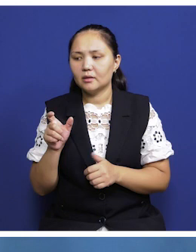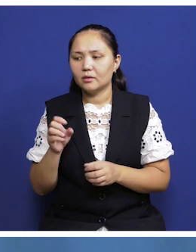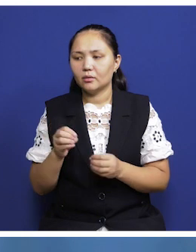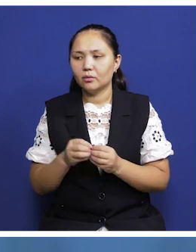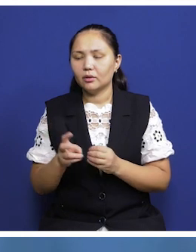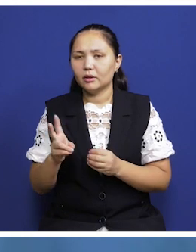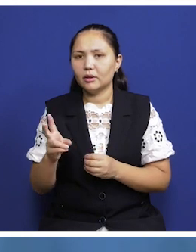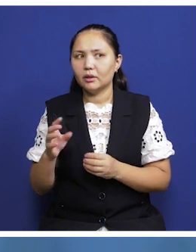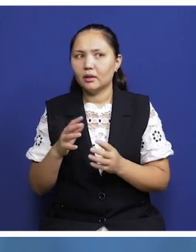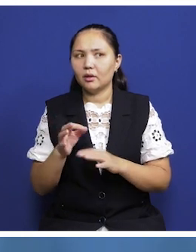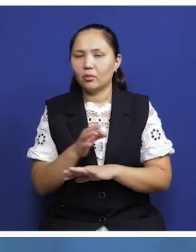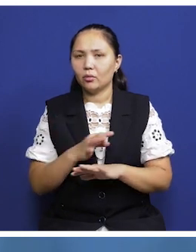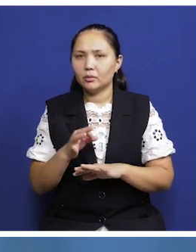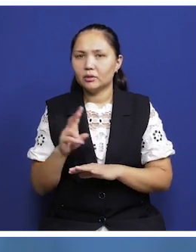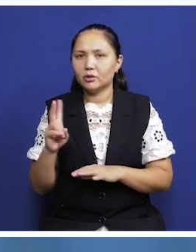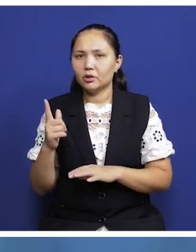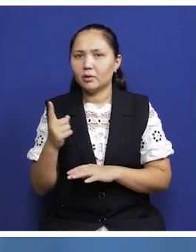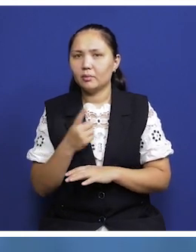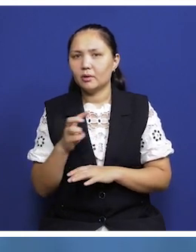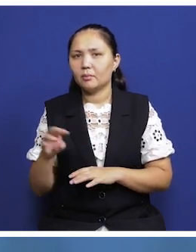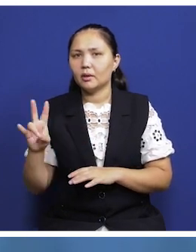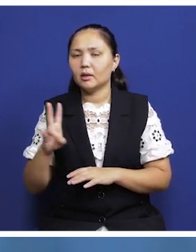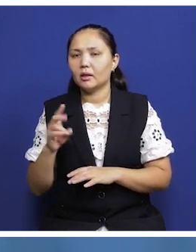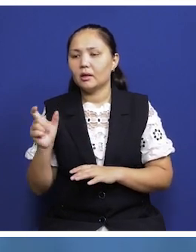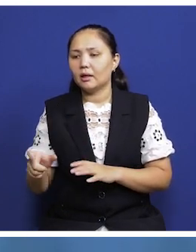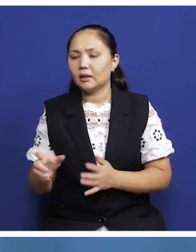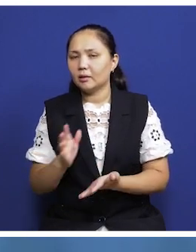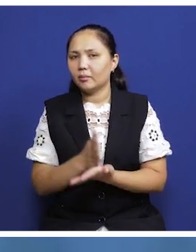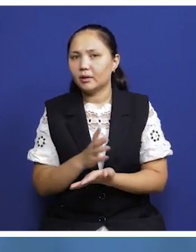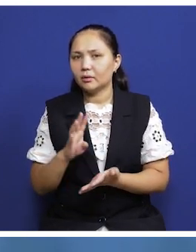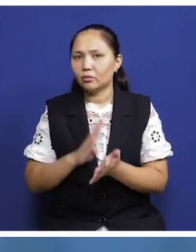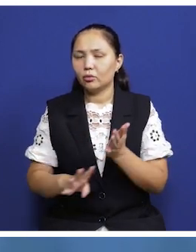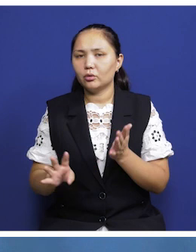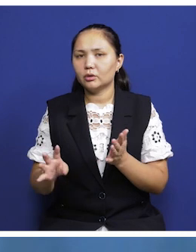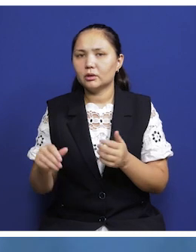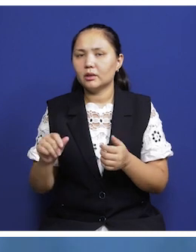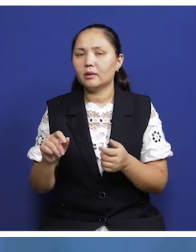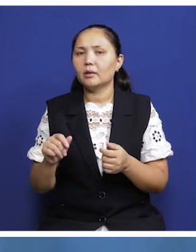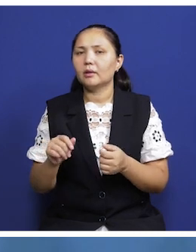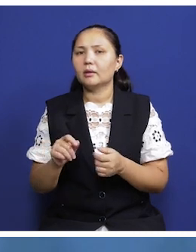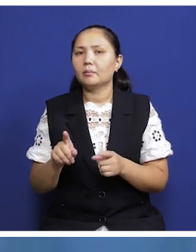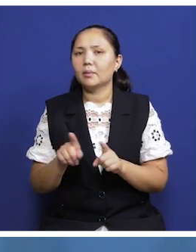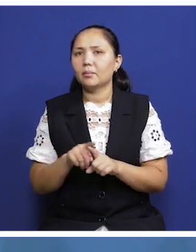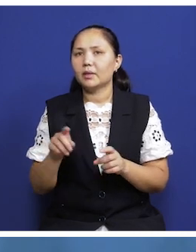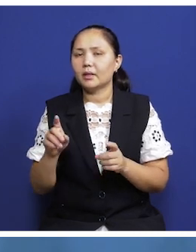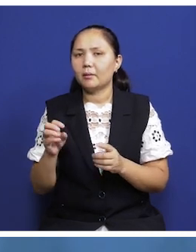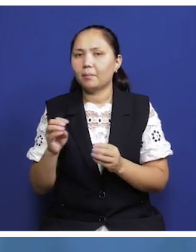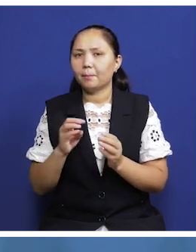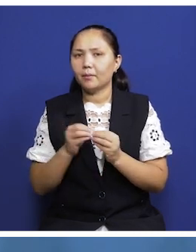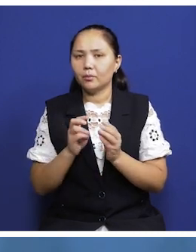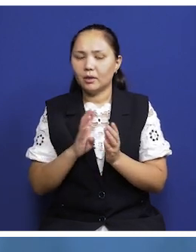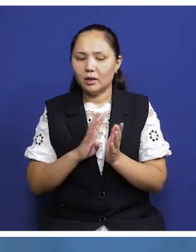елді мекенде 20 мыңнан астам тұрғындарымыз бар, ал мынау қазір 9 елді мекенді қосамыз деп отырғандарда 16 мыңнан